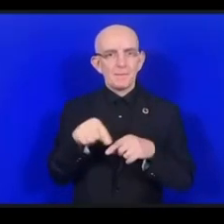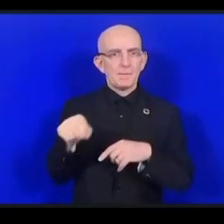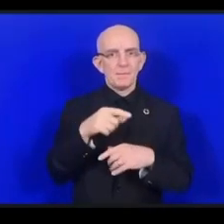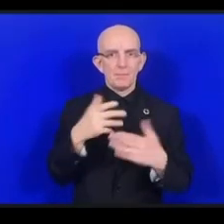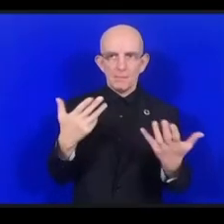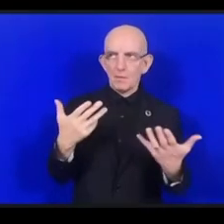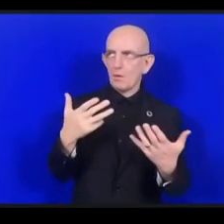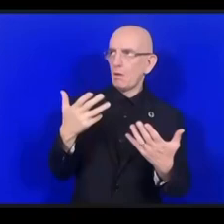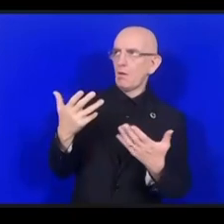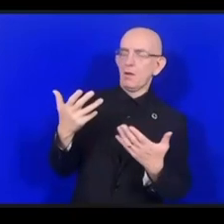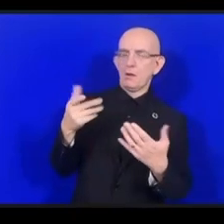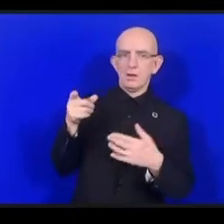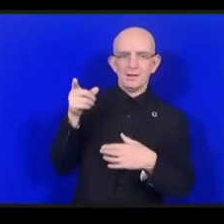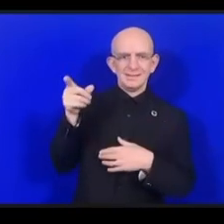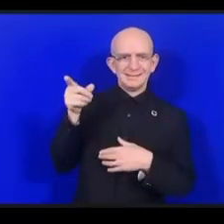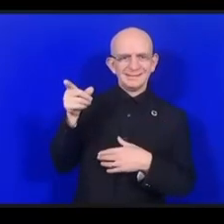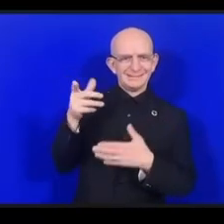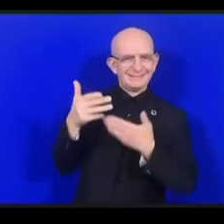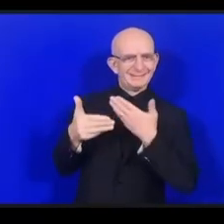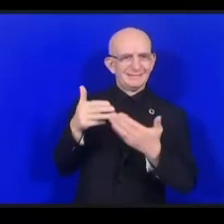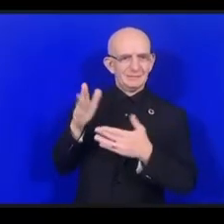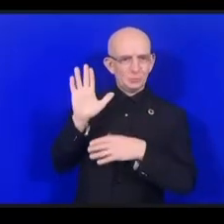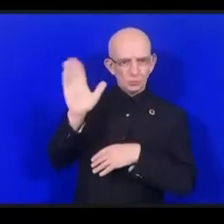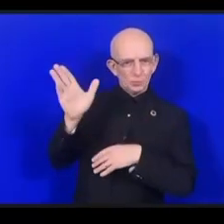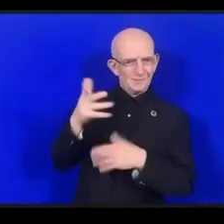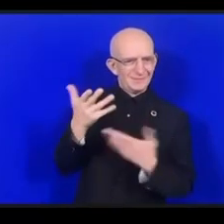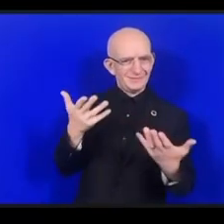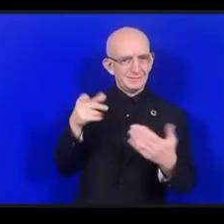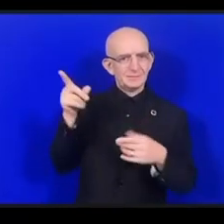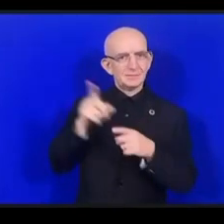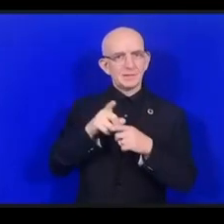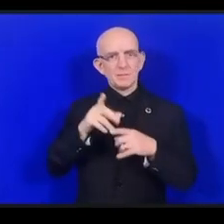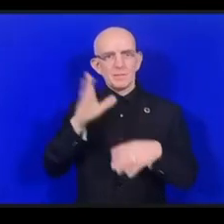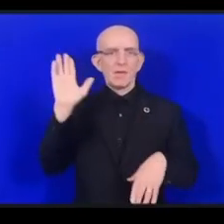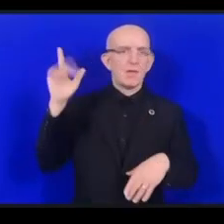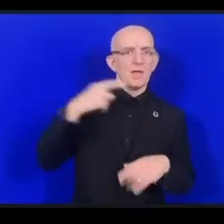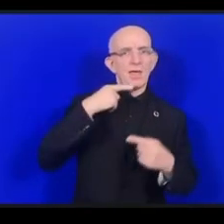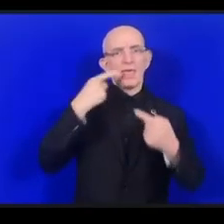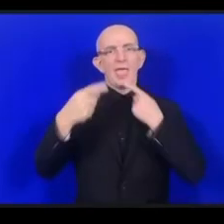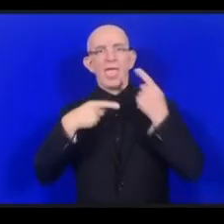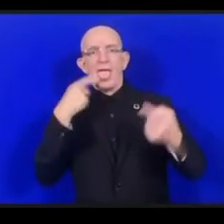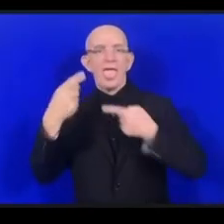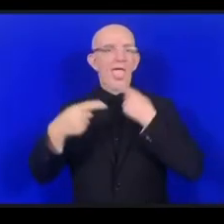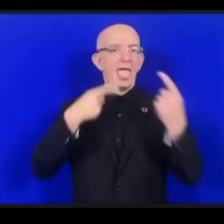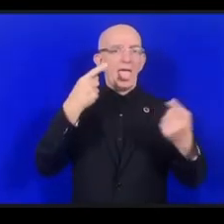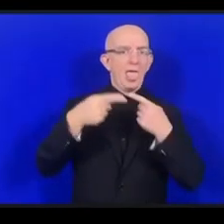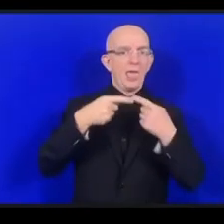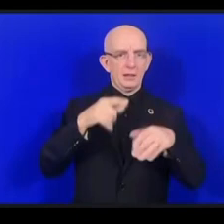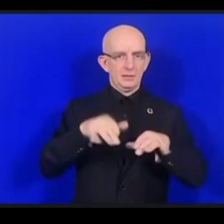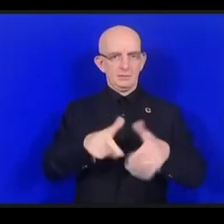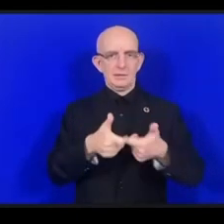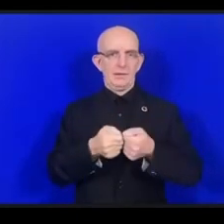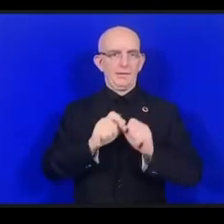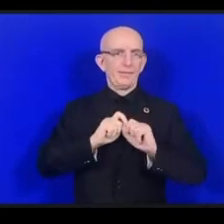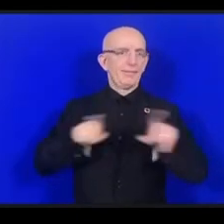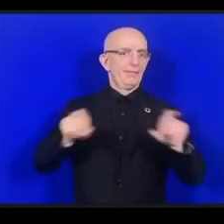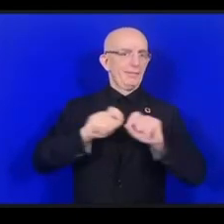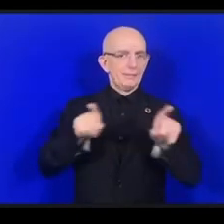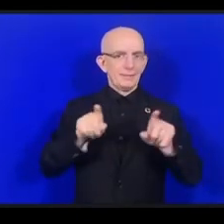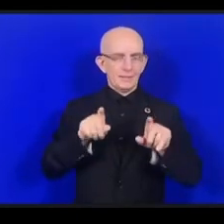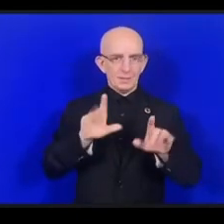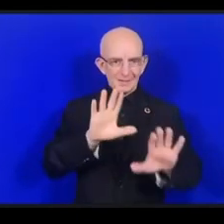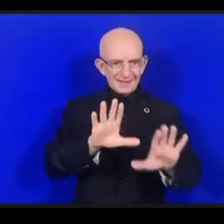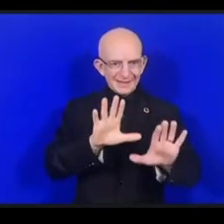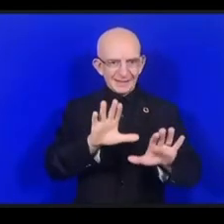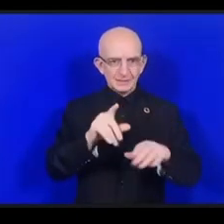年轻人在网上发声的时候呢，比方说谈环保问题的话，就会对他们去追